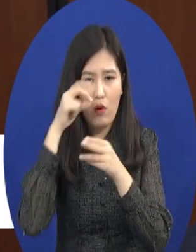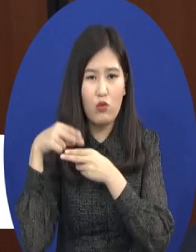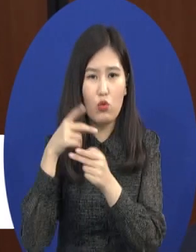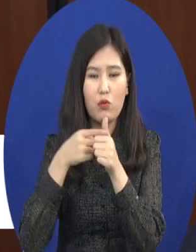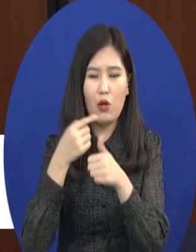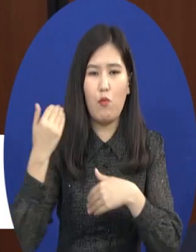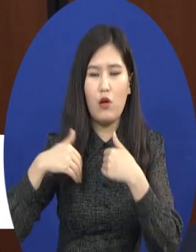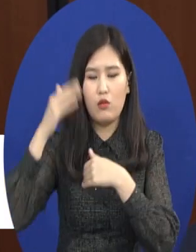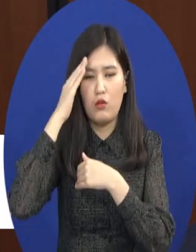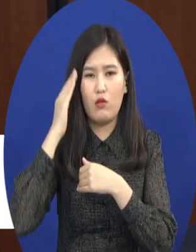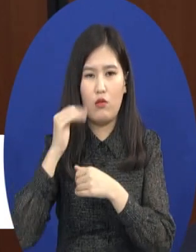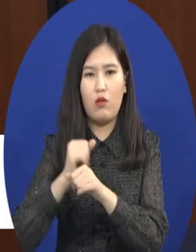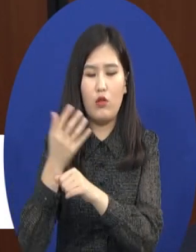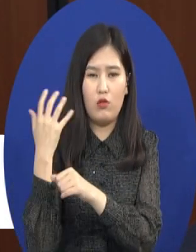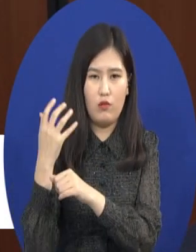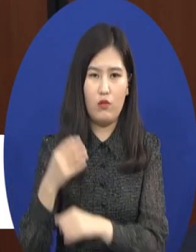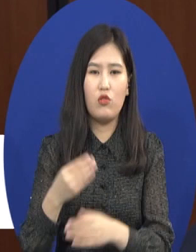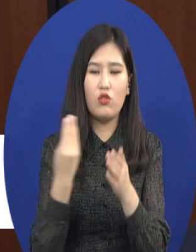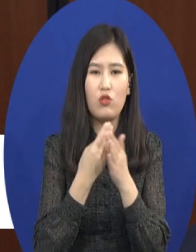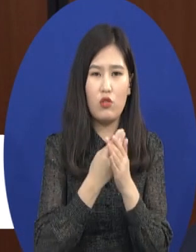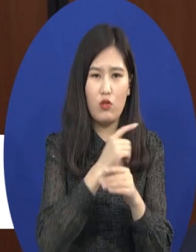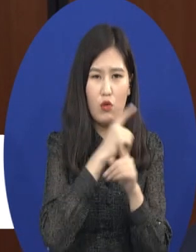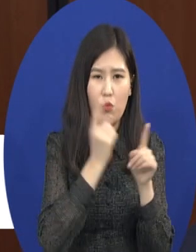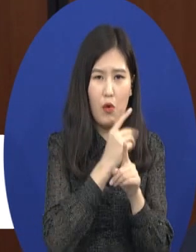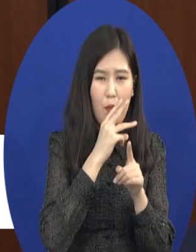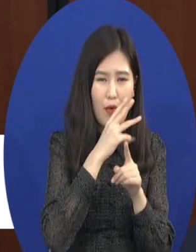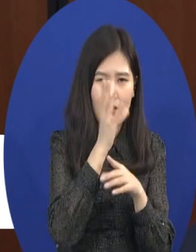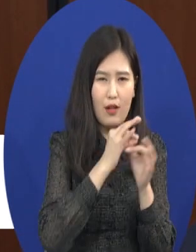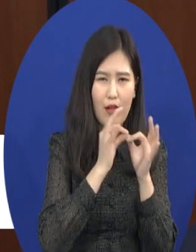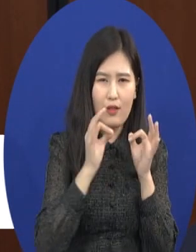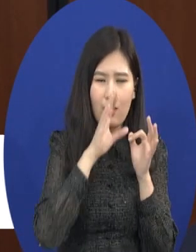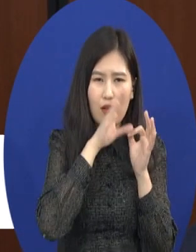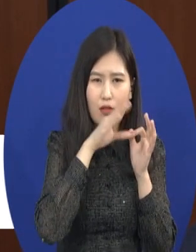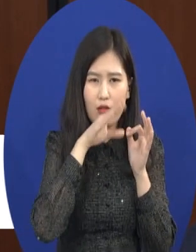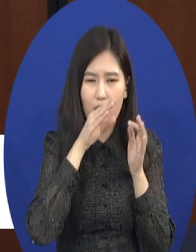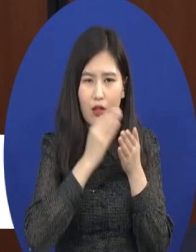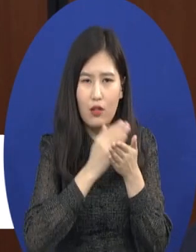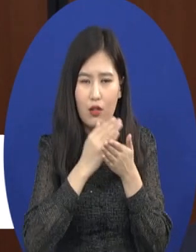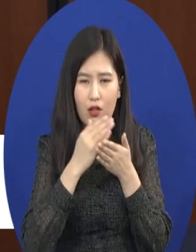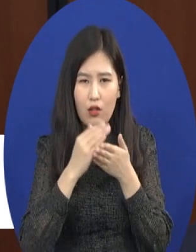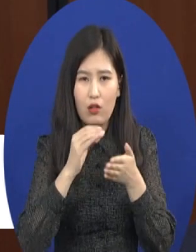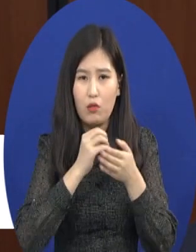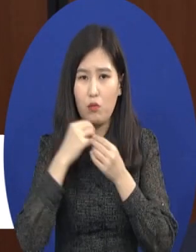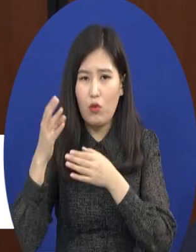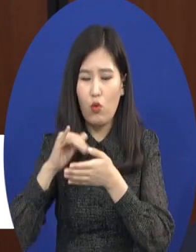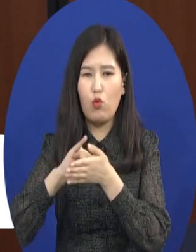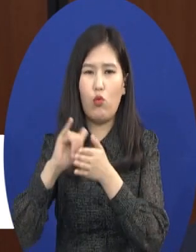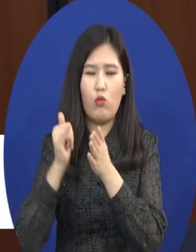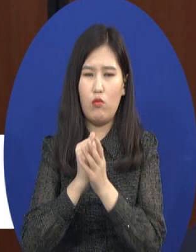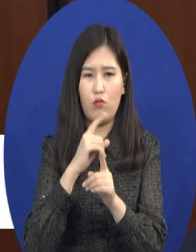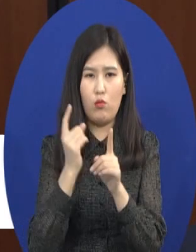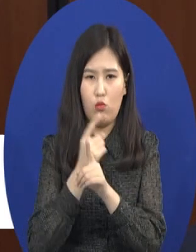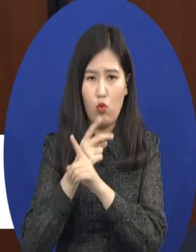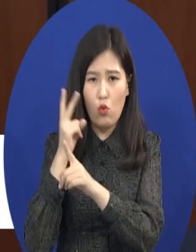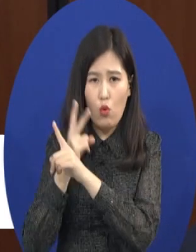олон нийтэд хүргэнэ гэдэг бол угаасаа гэмт хэргээс урьдчилан сэргийлэх тухай хуулийн дагуу хориотой байгаа. Тэгэхээр хуулийн